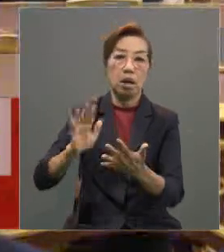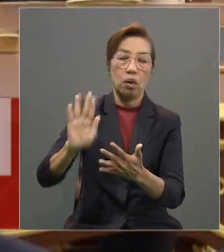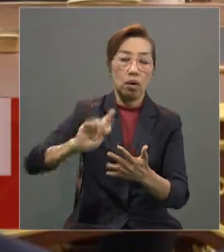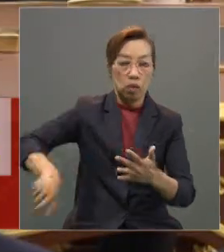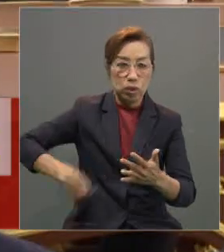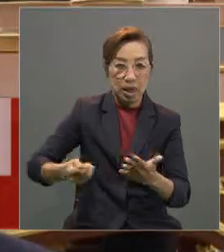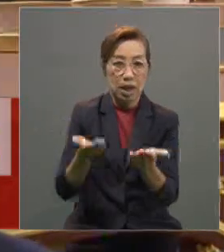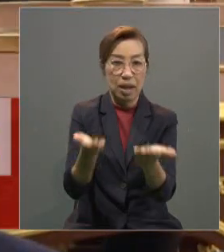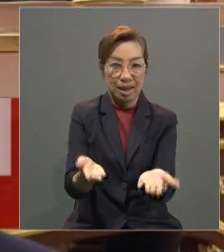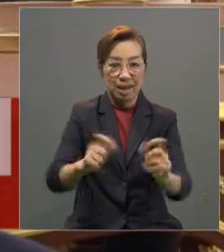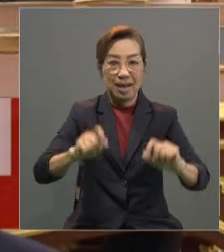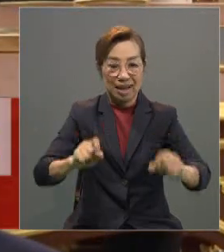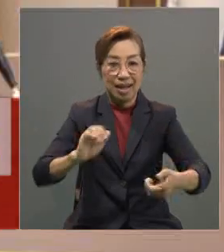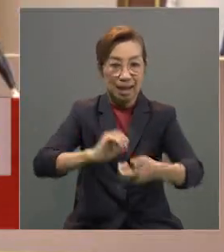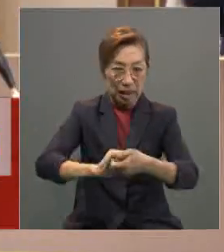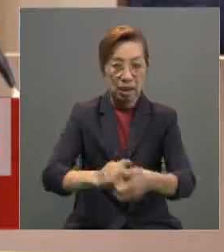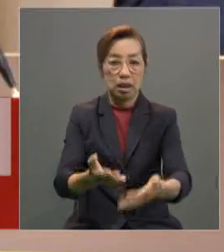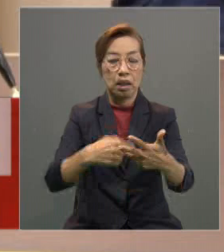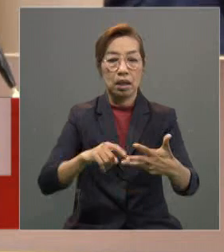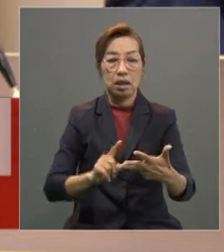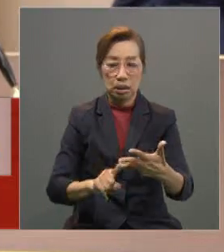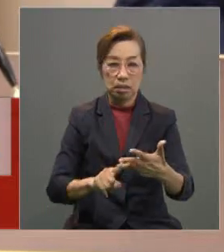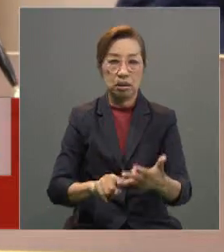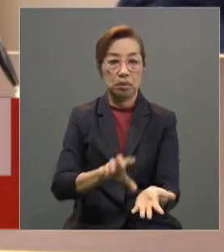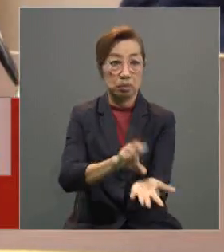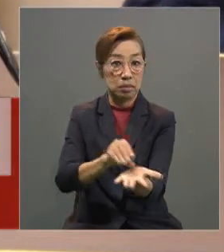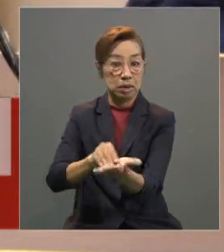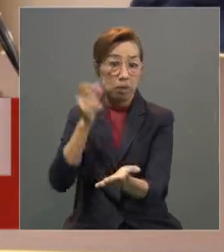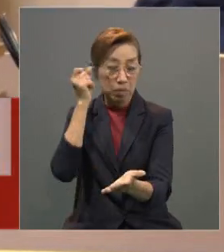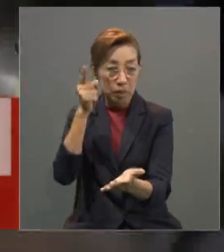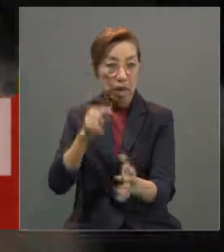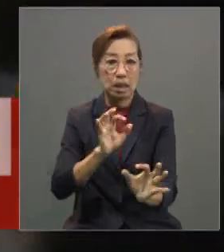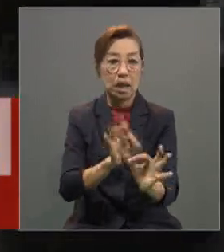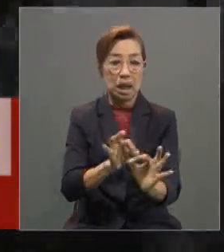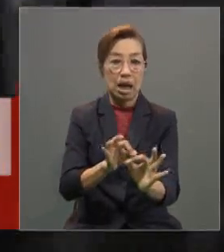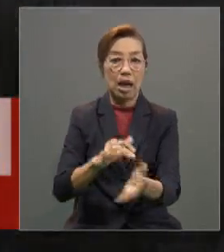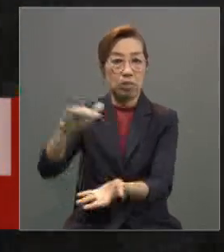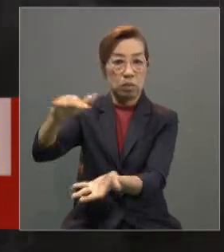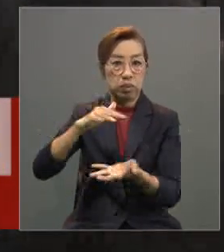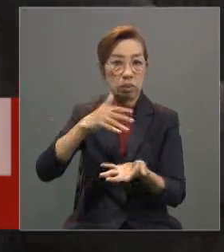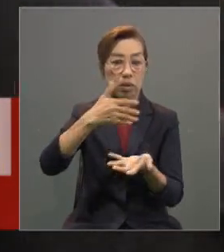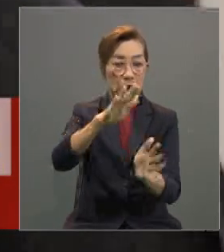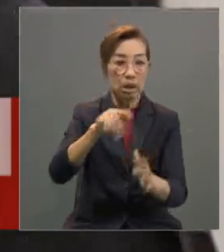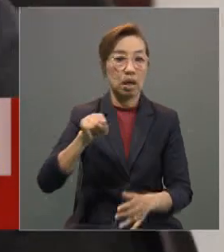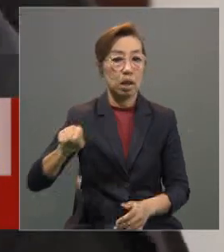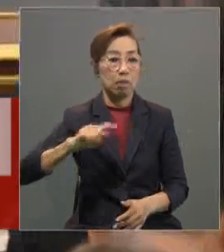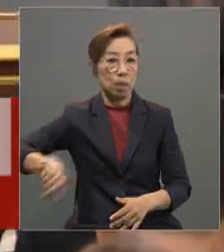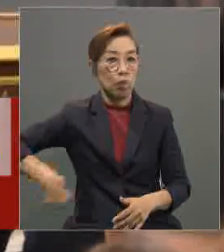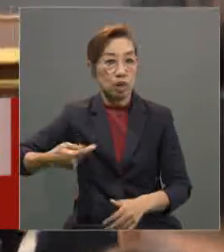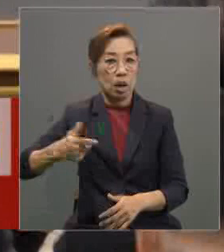ราชอาณาจักรกัมพูชาบันทึกความเข้าใจระหว่างธนาคารเพื่อการส่งออกและนำเข้าแห่งประเทศไทยและหอการค้า